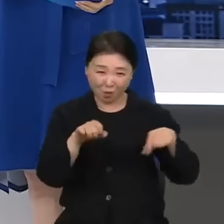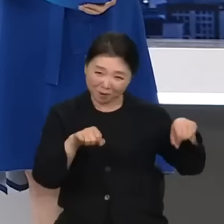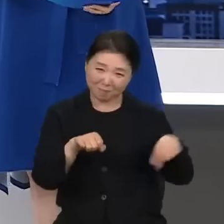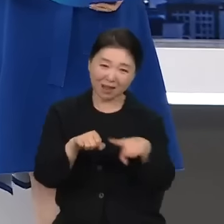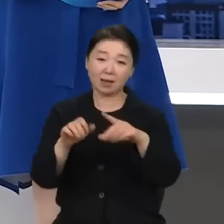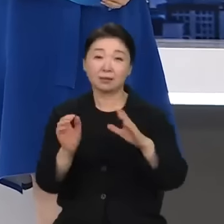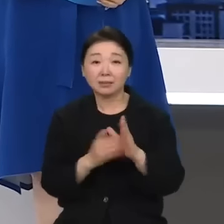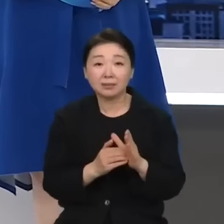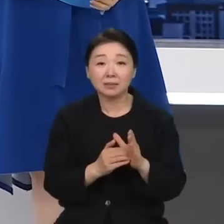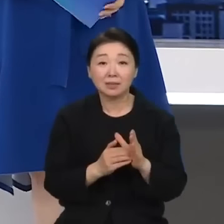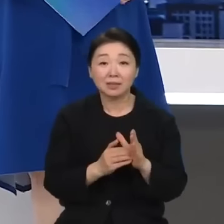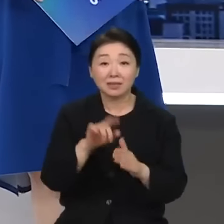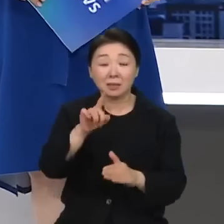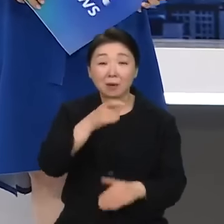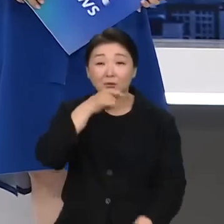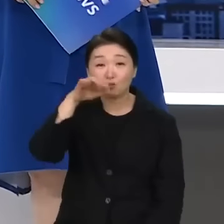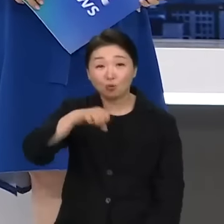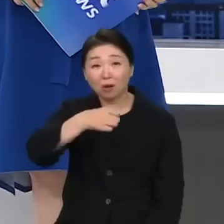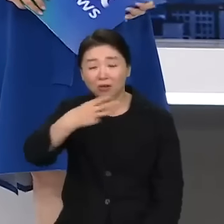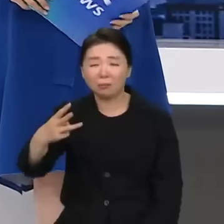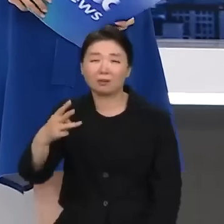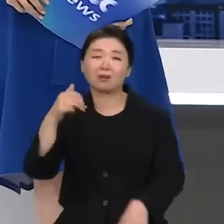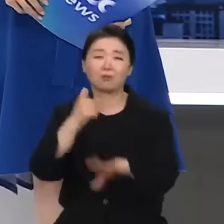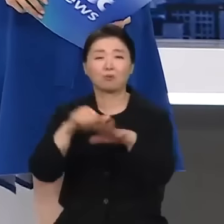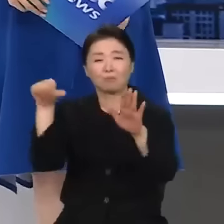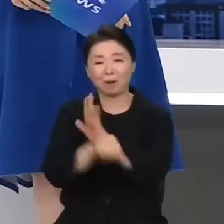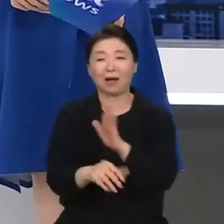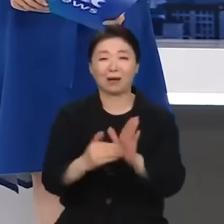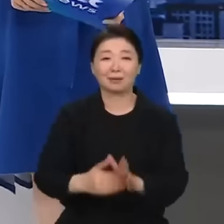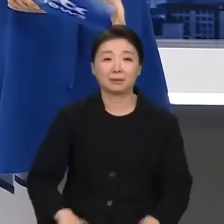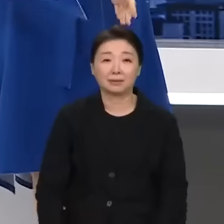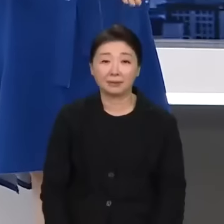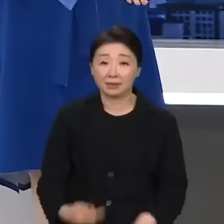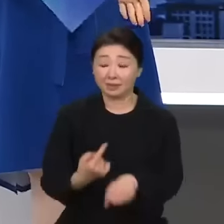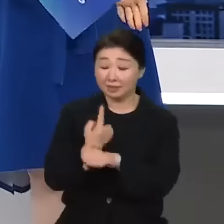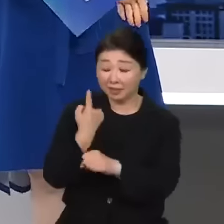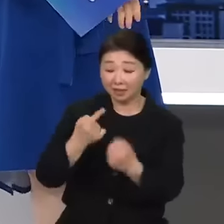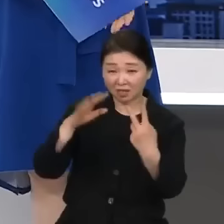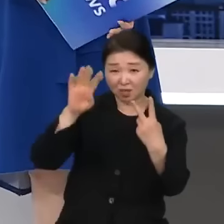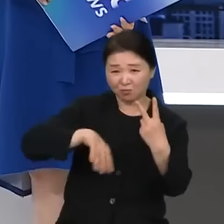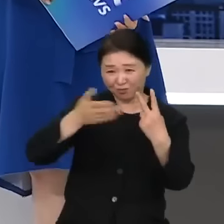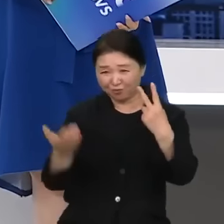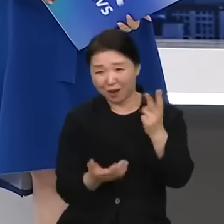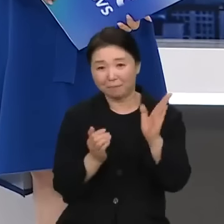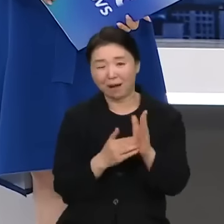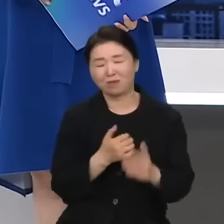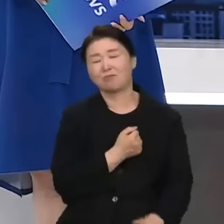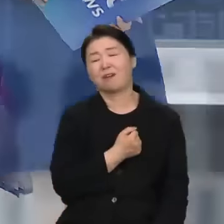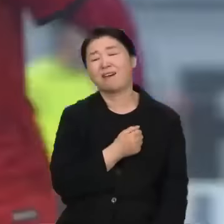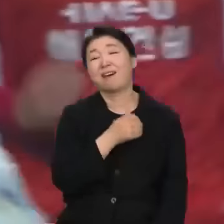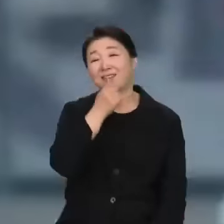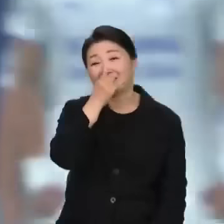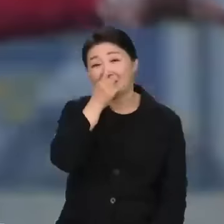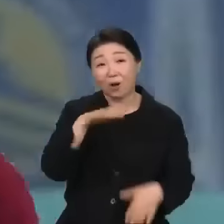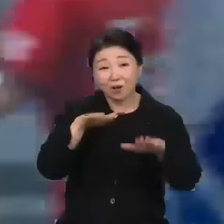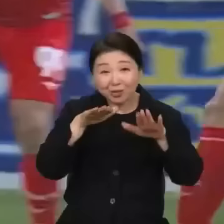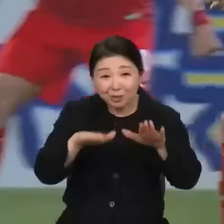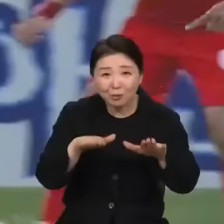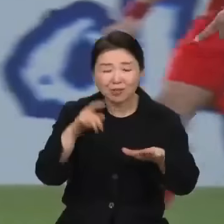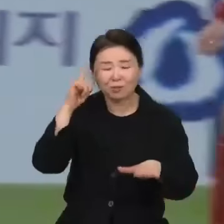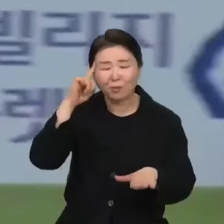때리는데요. 이 한 방에 수원 삼성은 무너지고 말았습니다. 작년에 2부 리그로 강등돼 충격에 젖었었는데